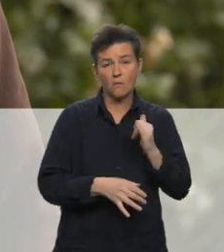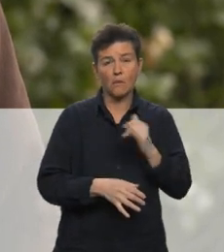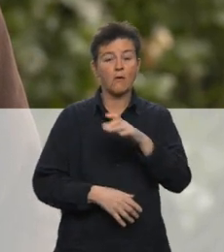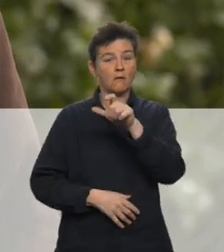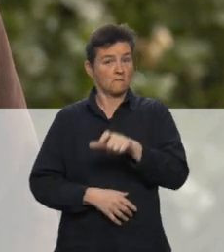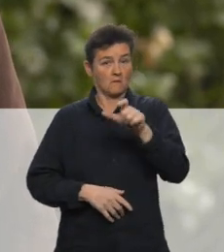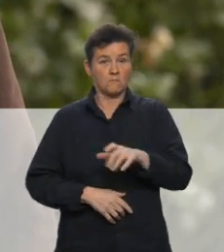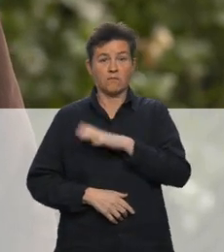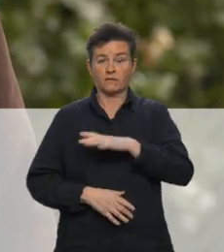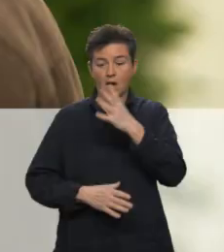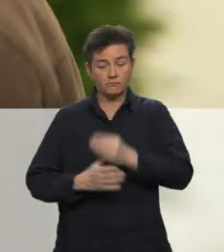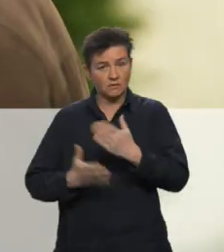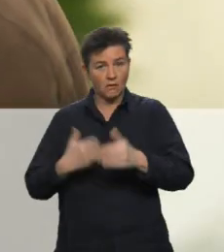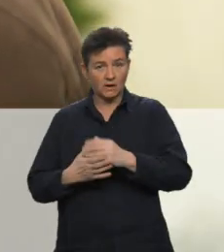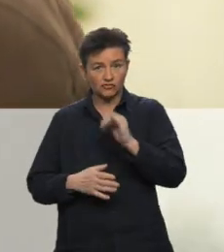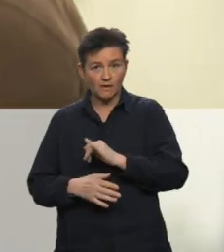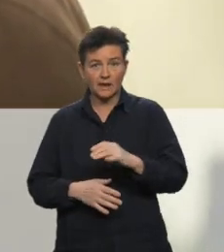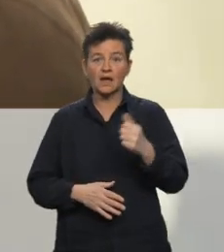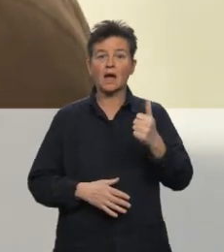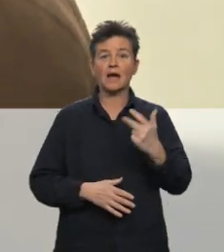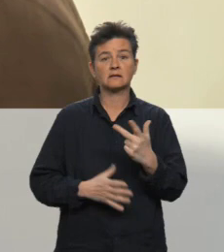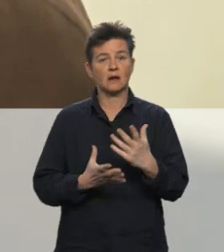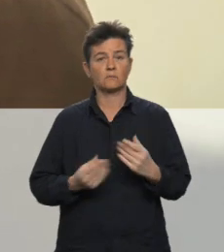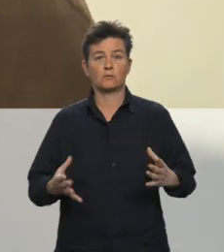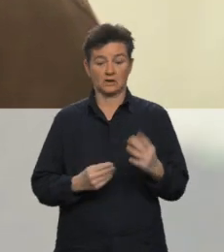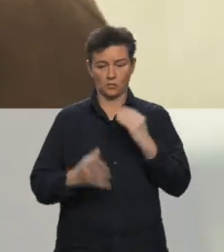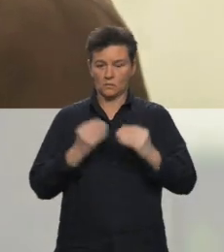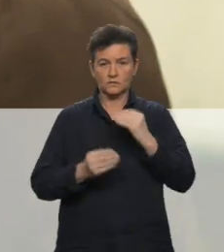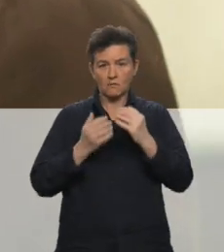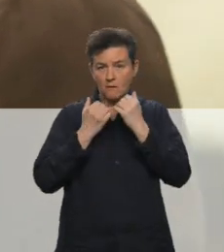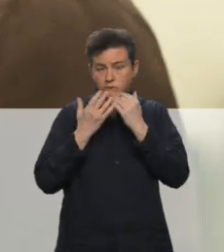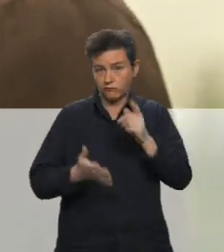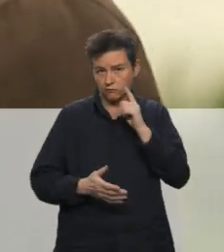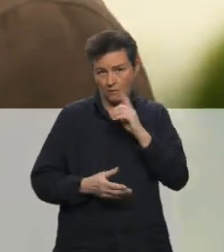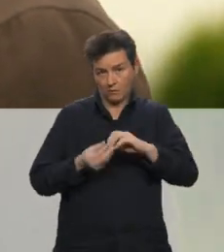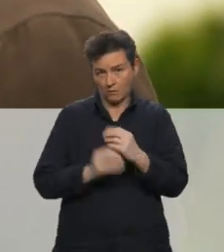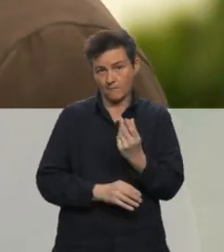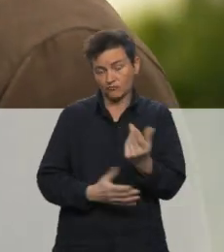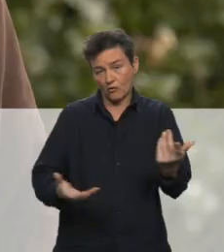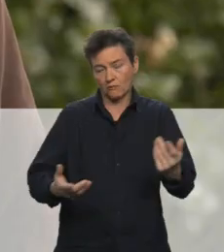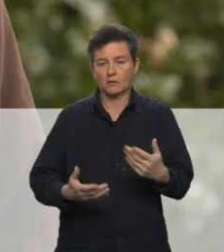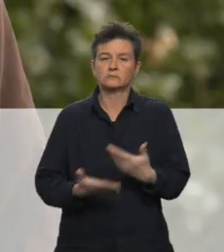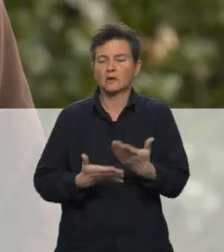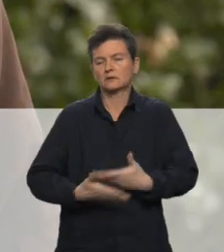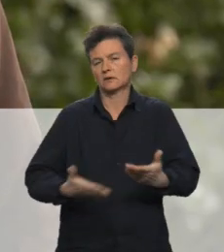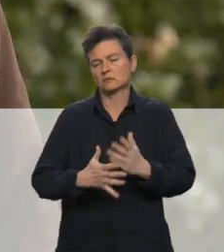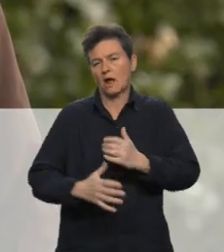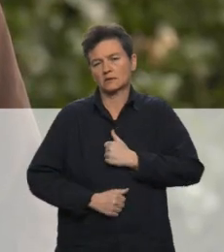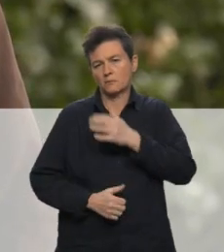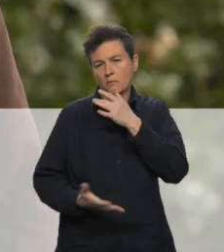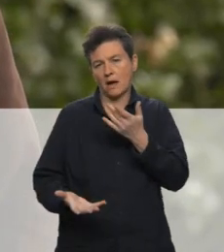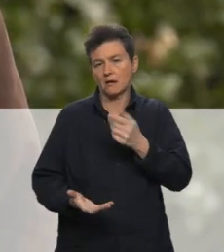enseignants absents ne sont pas remplacés, un tiers de la population renonce à des soins médicaux pour des problèmes financiers. C'est